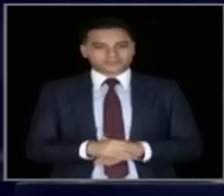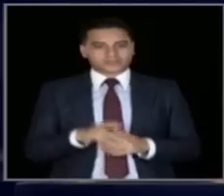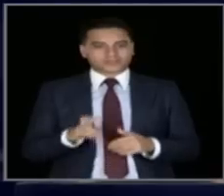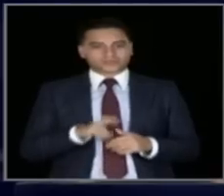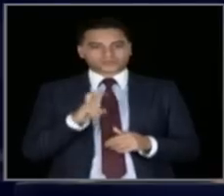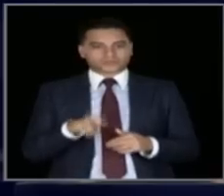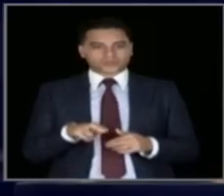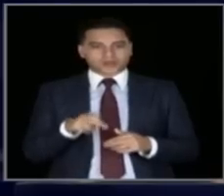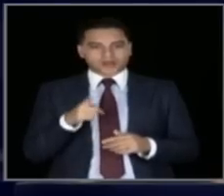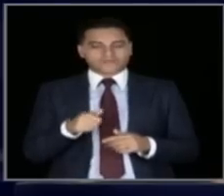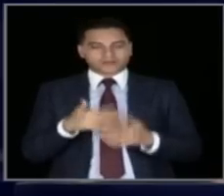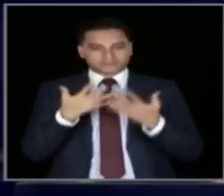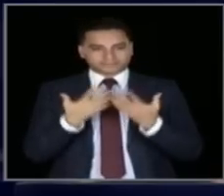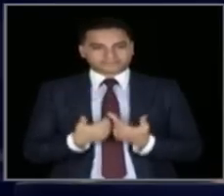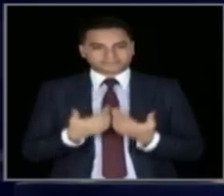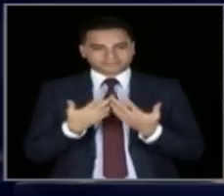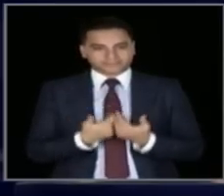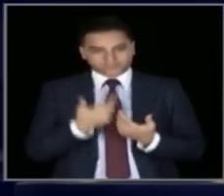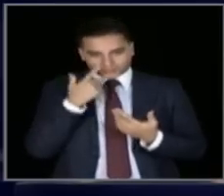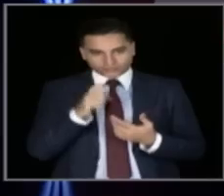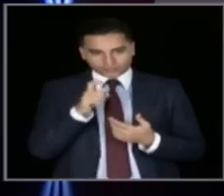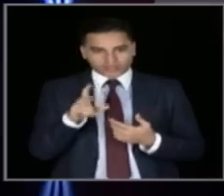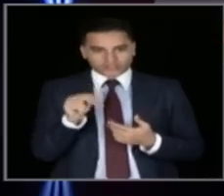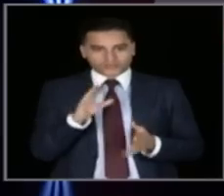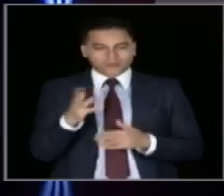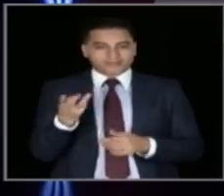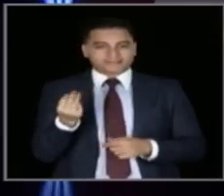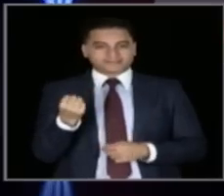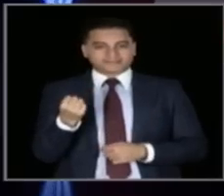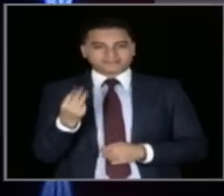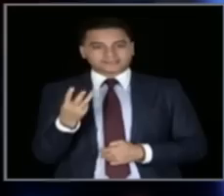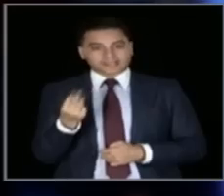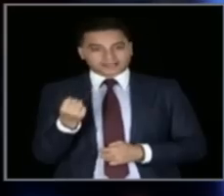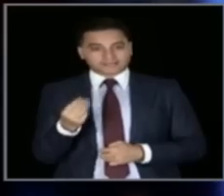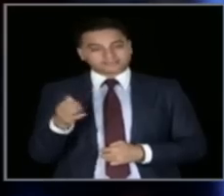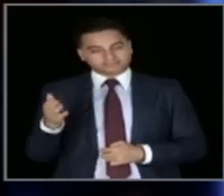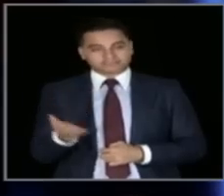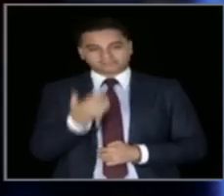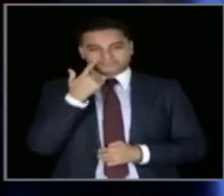سؤال في القدرات الذهنية. سؤال بـ20 نقطة ولا بـ30 نقطة؟ 30.